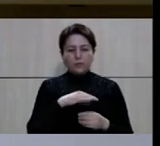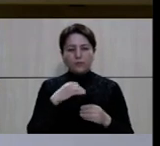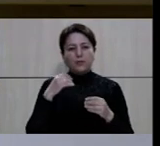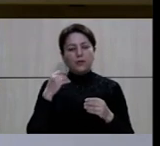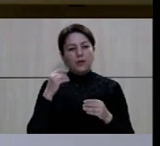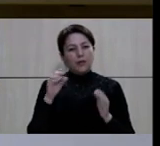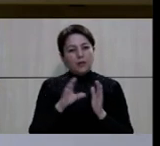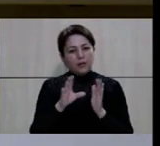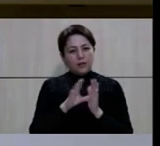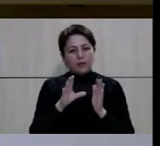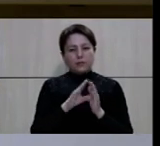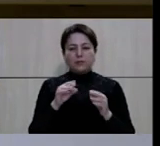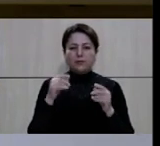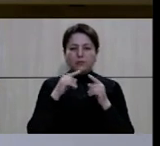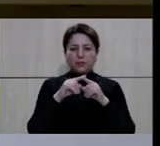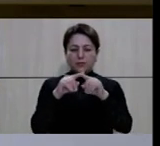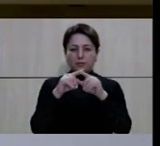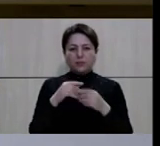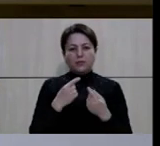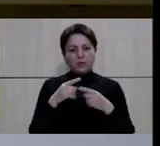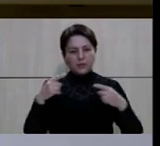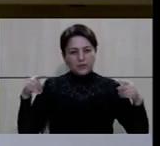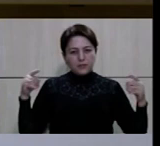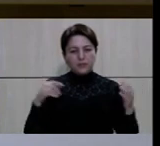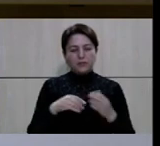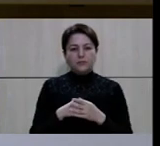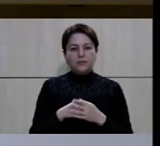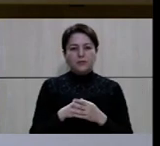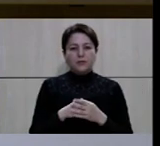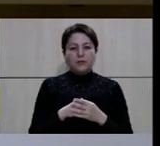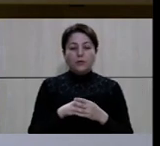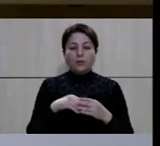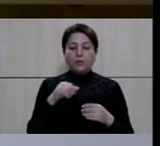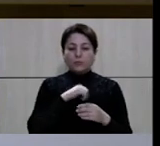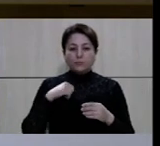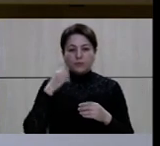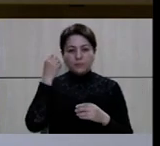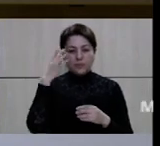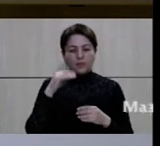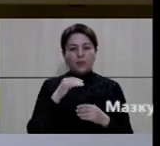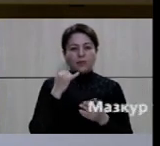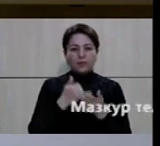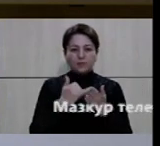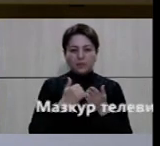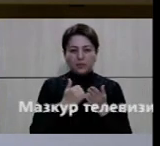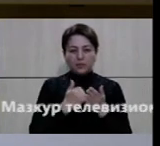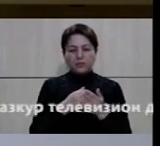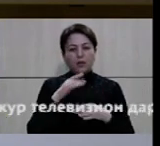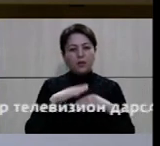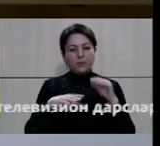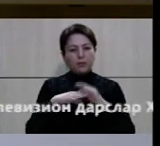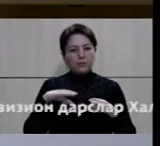ishlarida turli xil avtomatika sohalarida ishlatiladigan, ya'ni o'sha o'zimiz bilgan kavsharlagichni amaliy mashg'ulotda